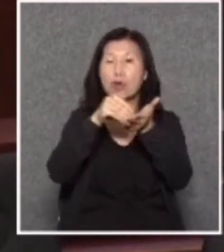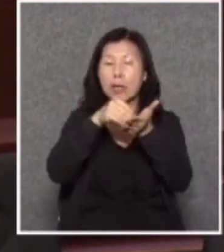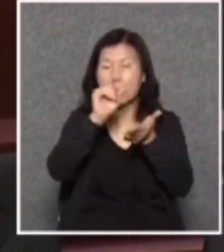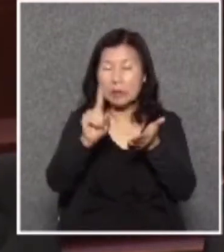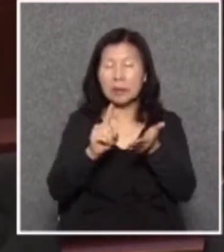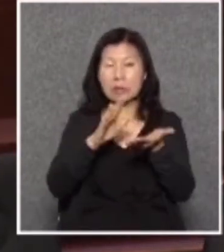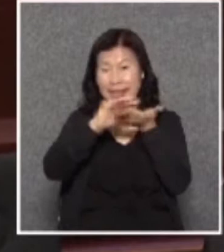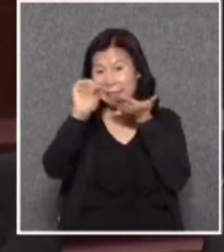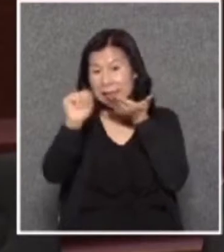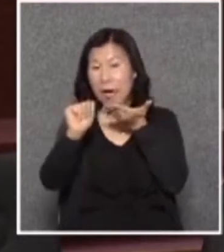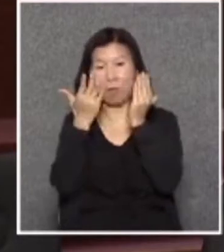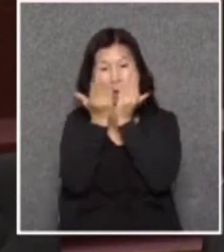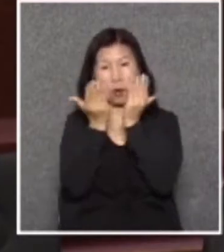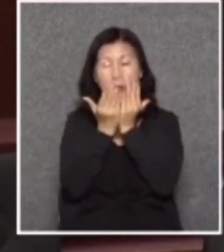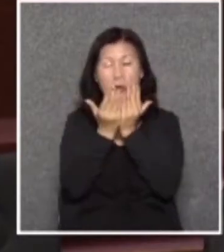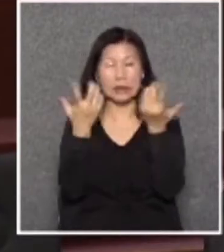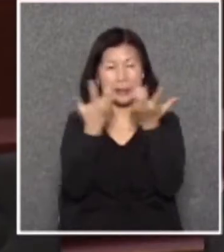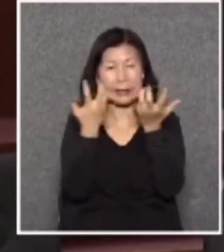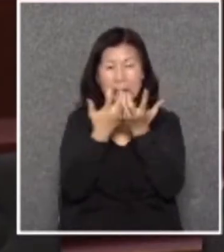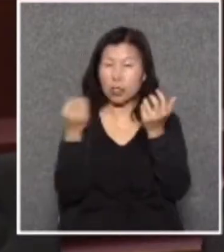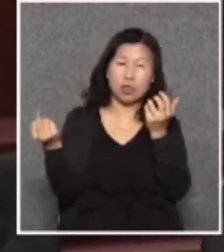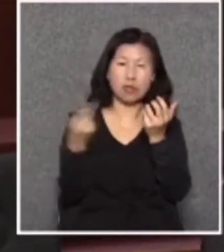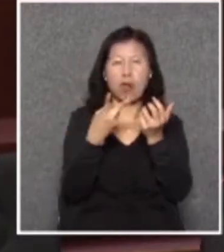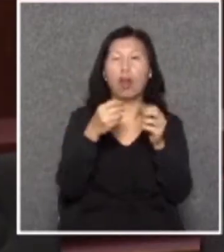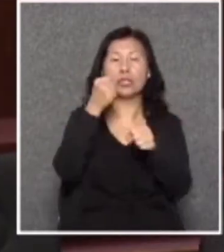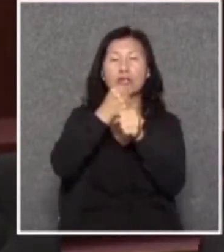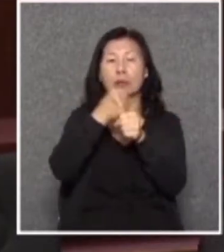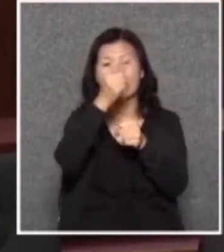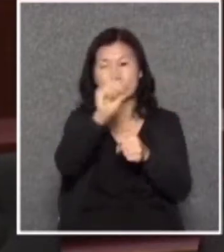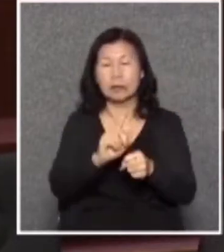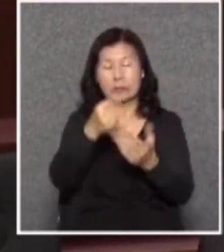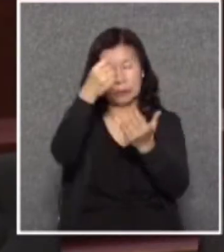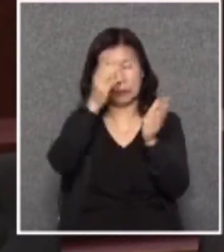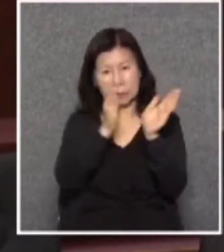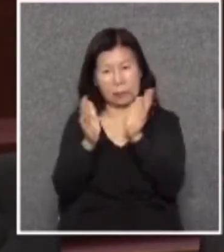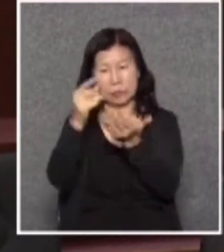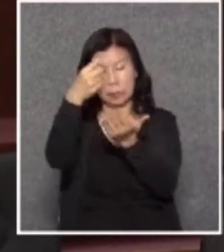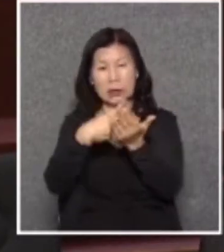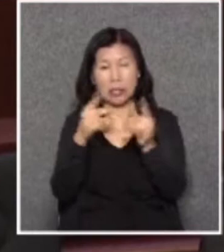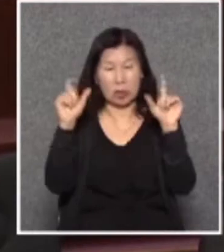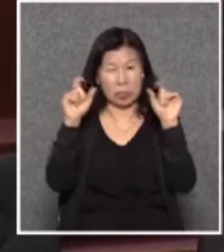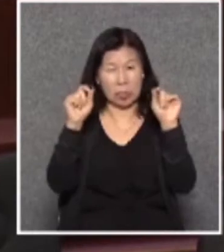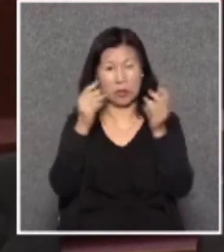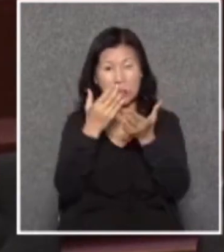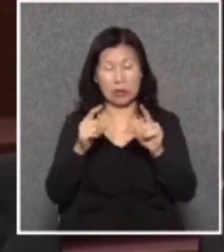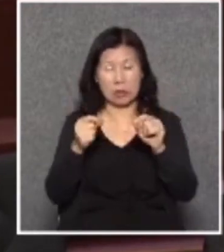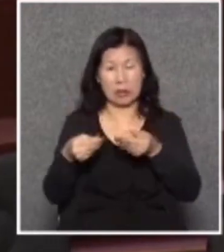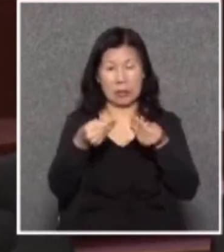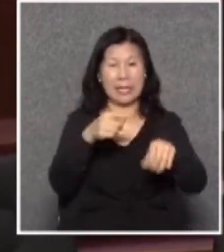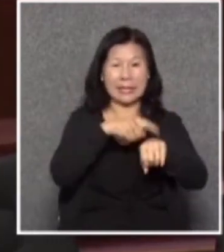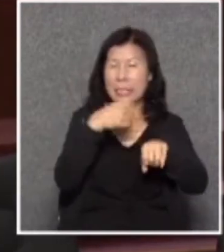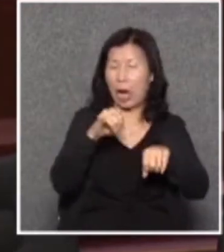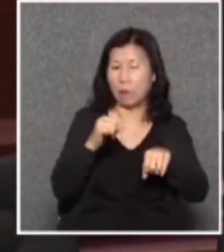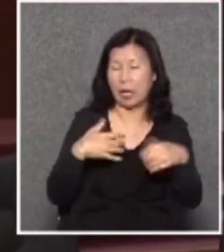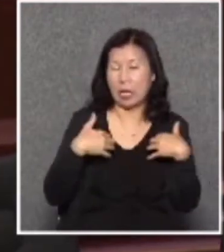個優化課程和評估進行的措施。詳情的資料，我的時間關係